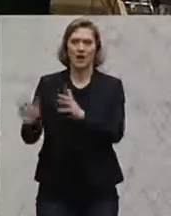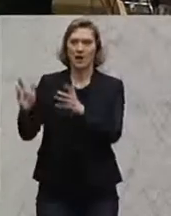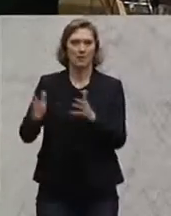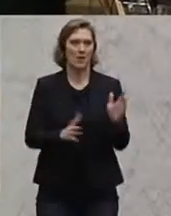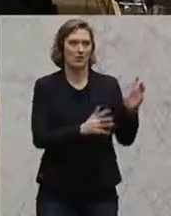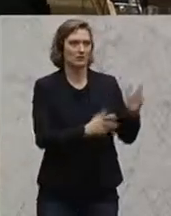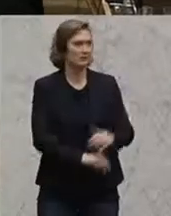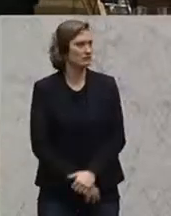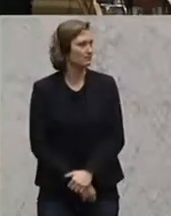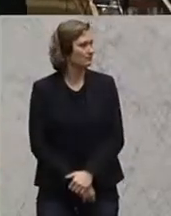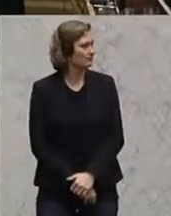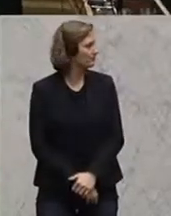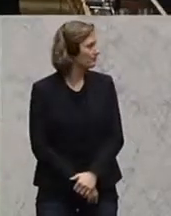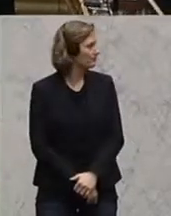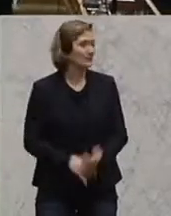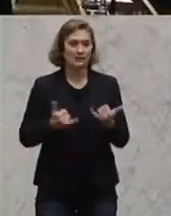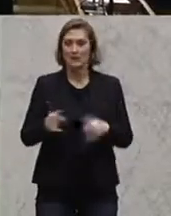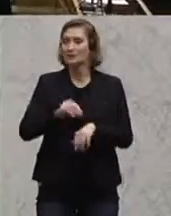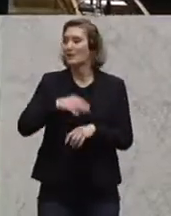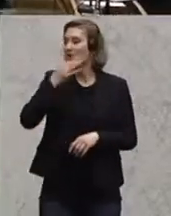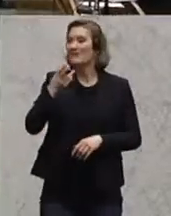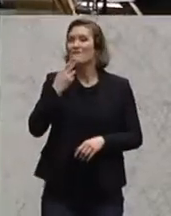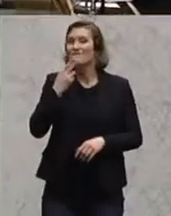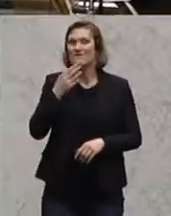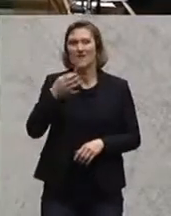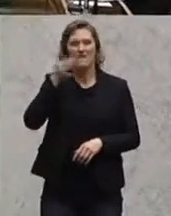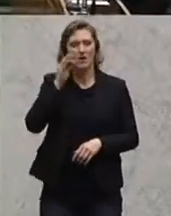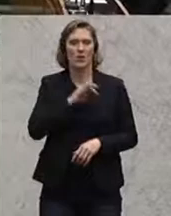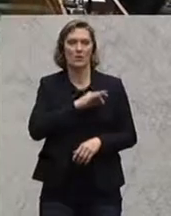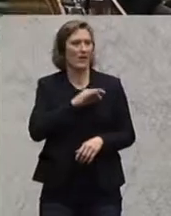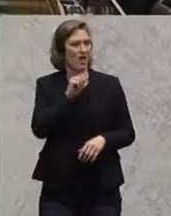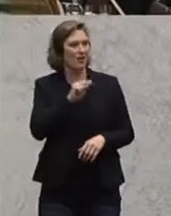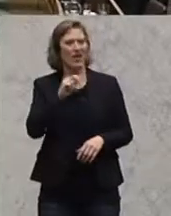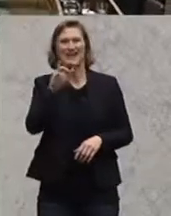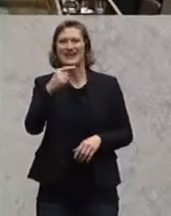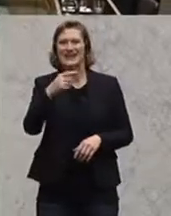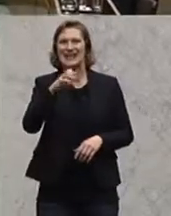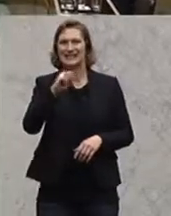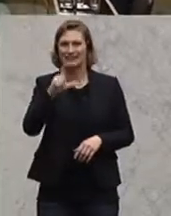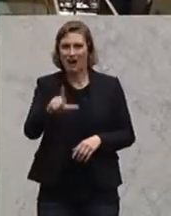Am Wort ist die Frau Abgeordnete Andrea Gessel-Ramftl. Bitte schön, Frau Abgeordnete.